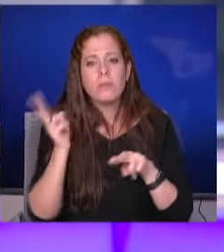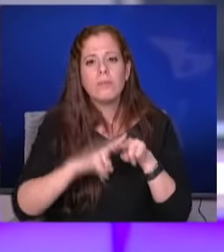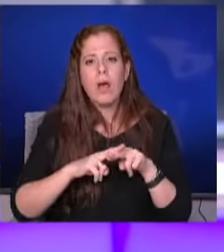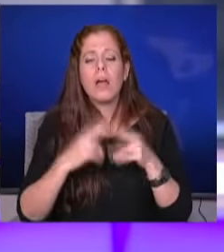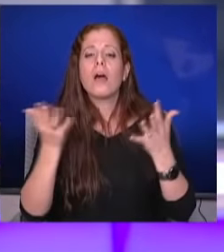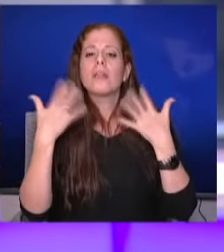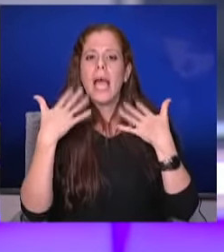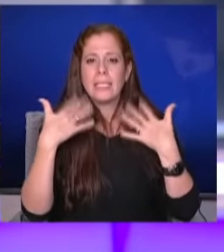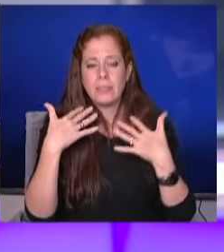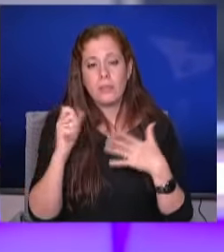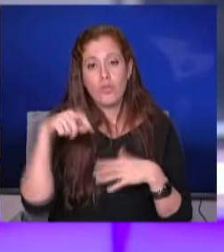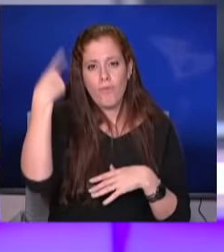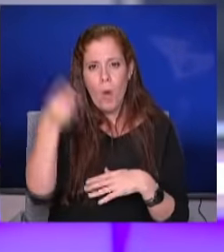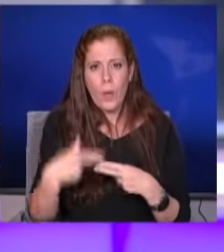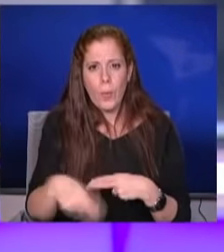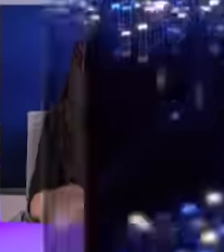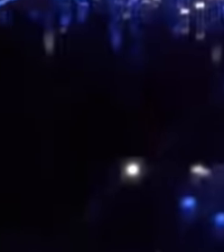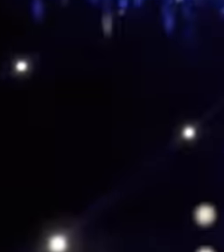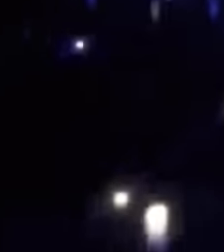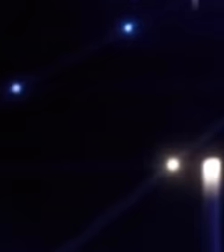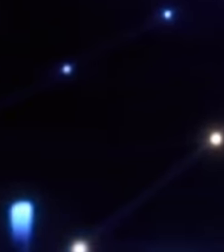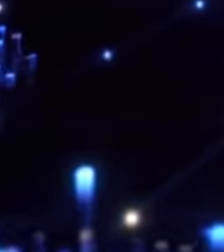המלאה לשבוע הקרוב.